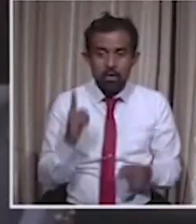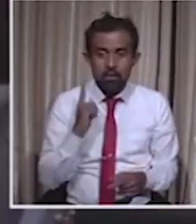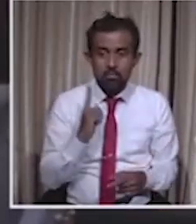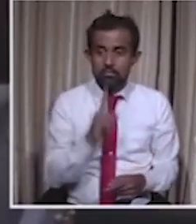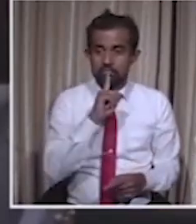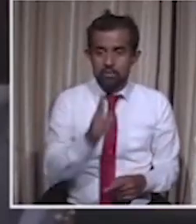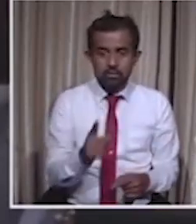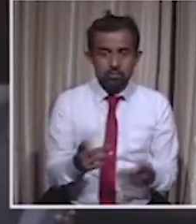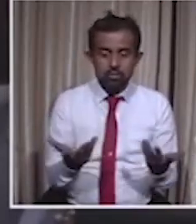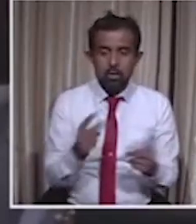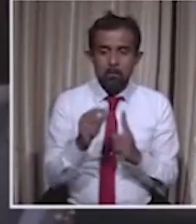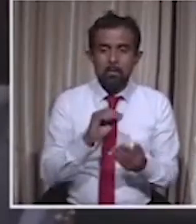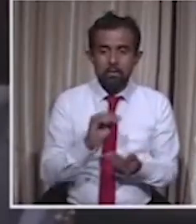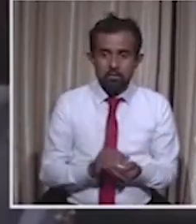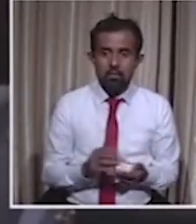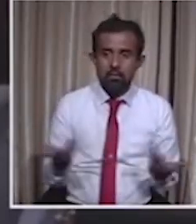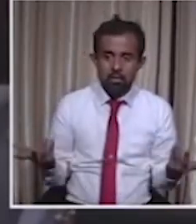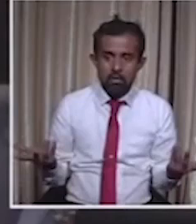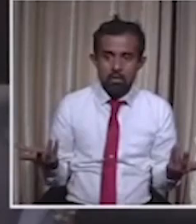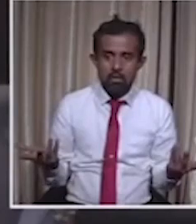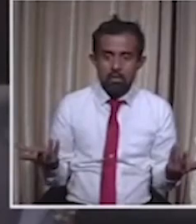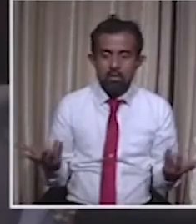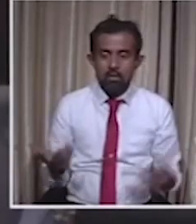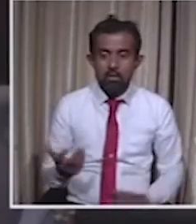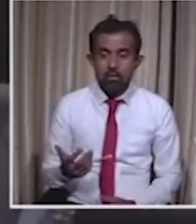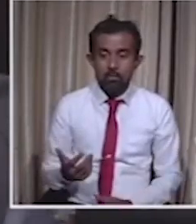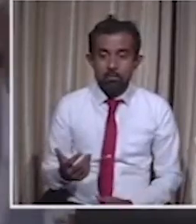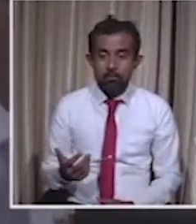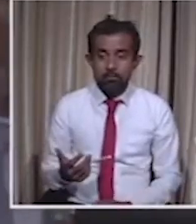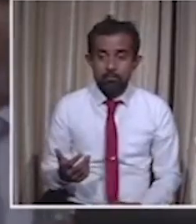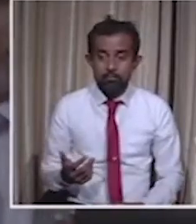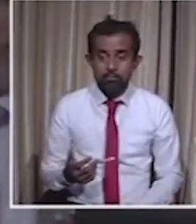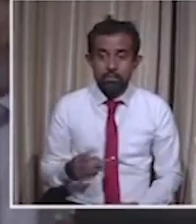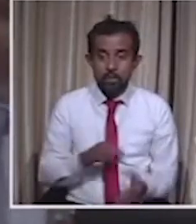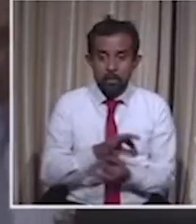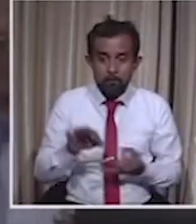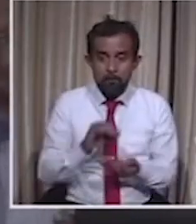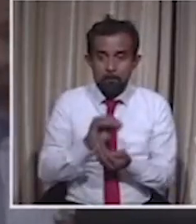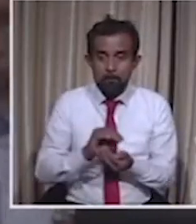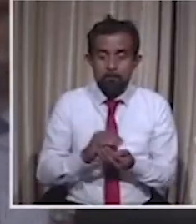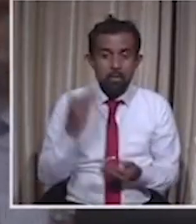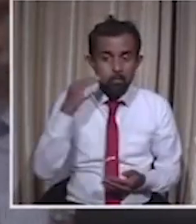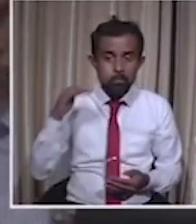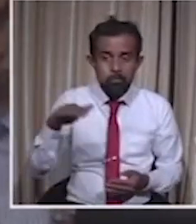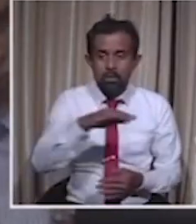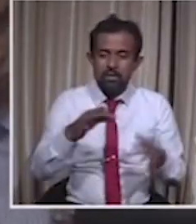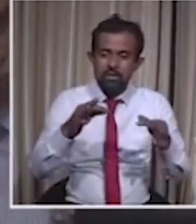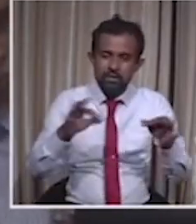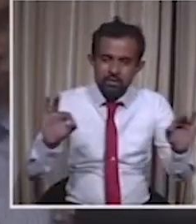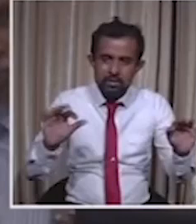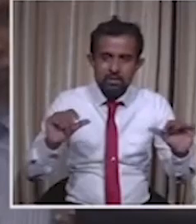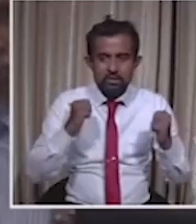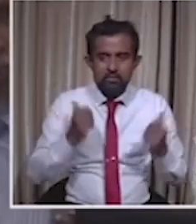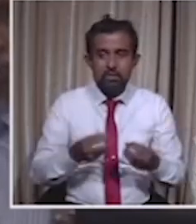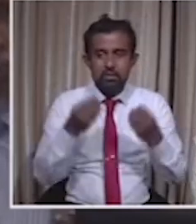නොදුන්නනම් අද පාර්ලිමේන්තුව ඉතුරු වෙන්නේ නැහැ. ඒ නිසා මේ ප්‍රජාතන්ත්‍රවාදී ආරක්ෂා කරලා මේ රටේ මිනිස්සුන්ට නිදහසේ ජීවත් වෙන්න ඉඩ